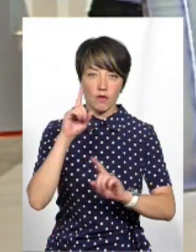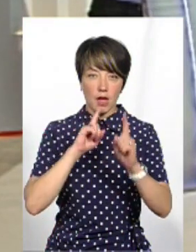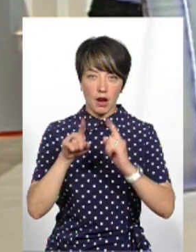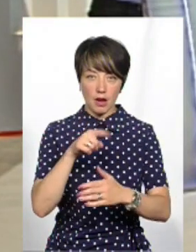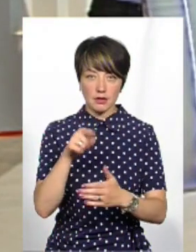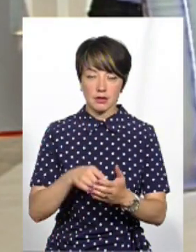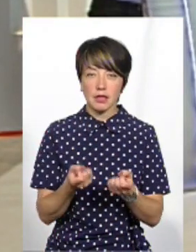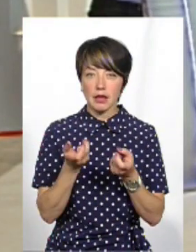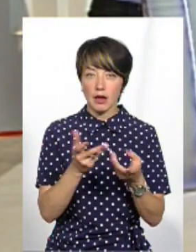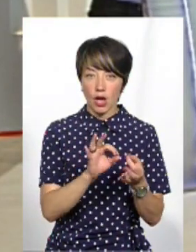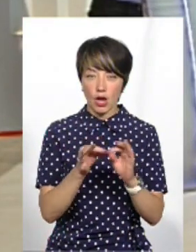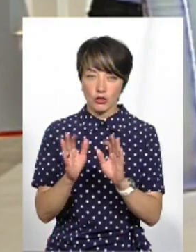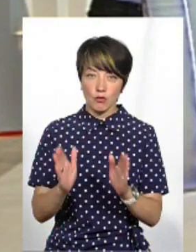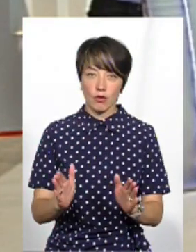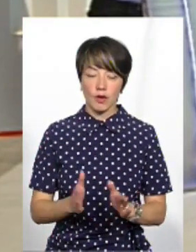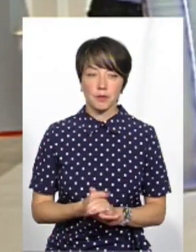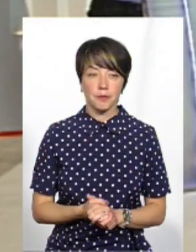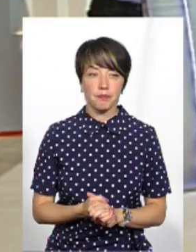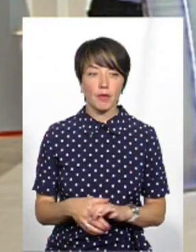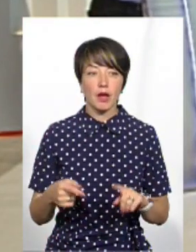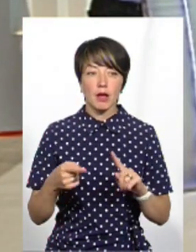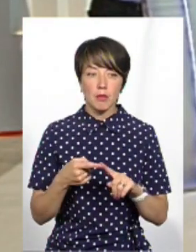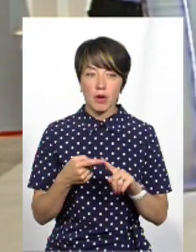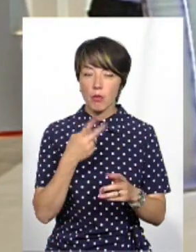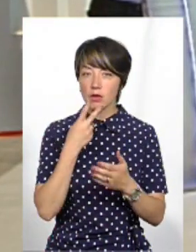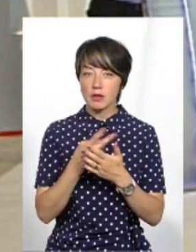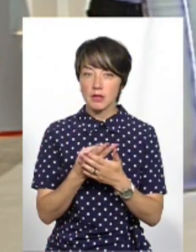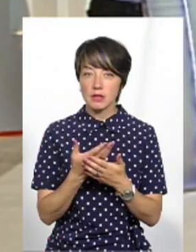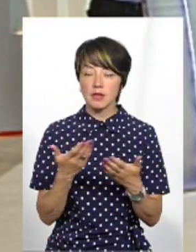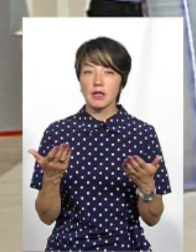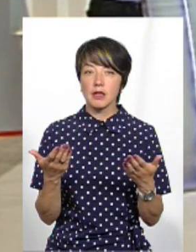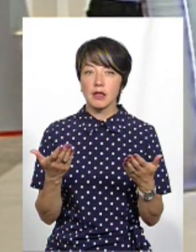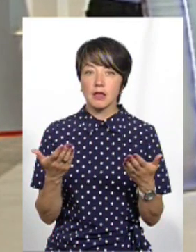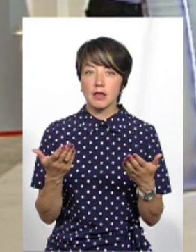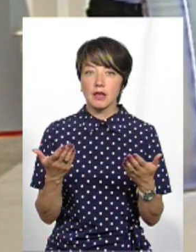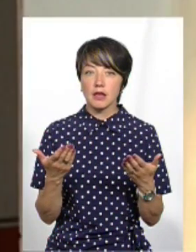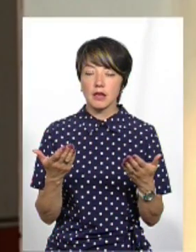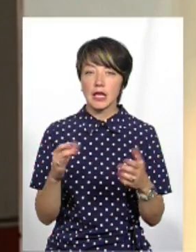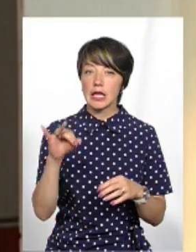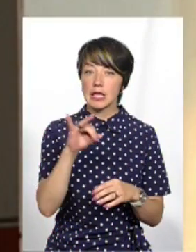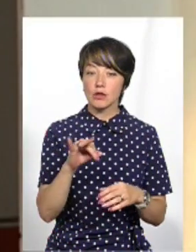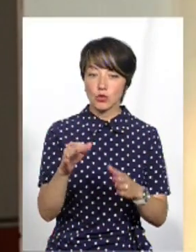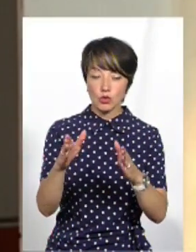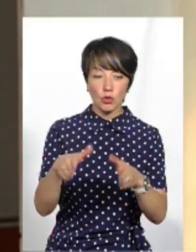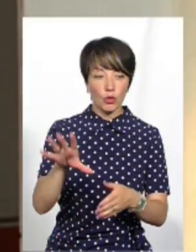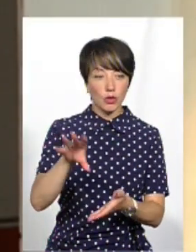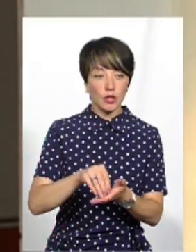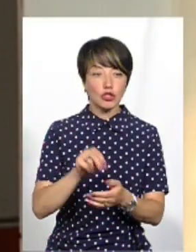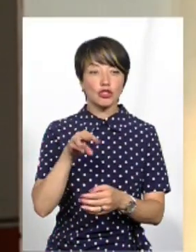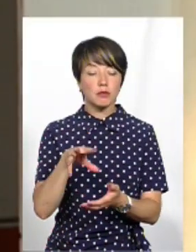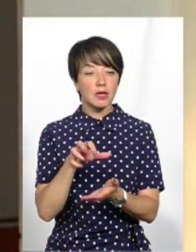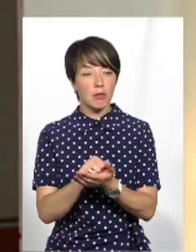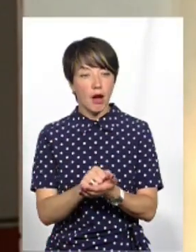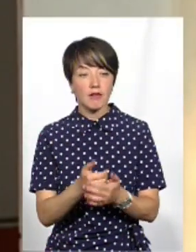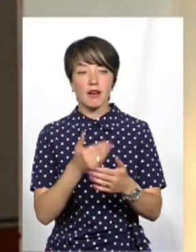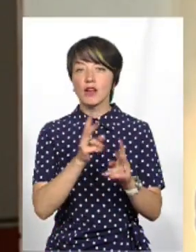Верховній Раді. По кілька речень буквально. Ну, по-перше, подивитись, від якої сили він йде, подивитись його історію, чим він займався,